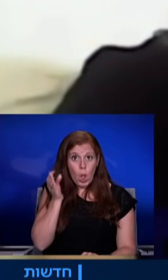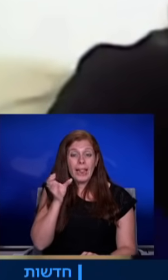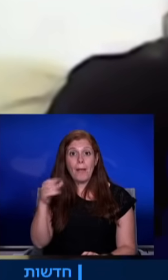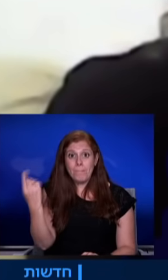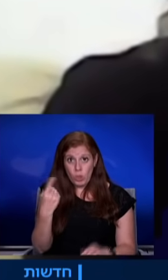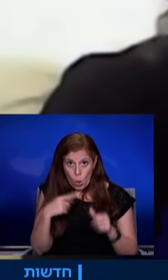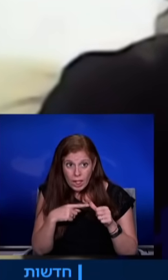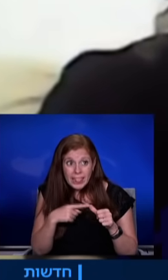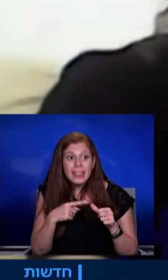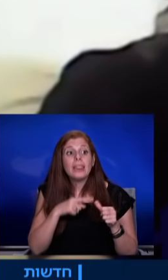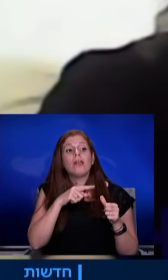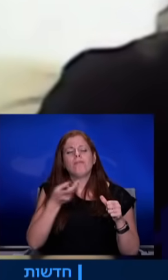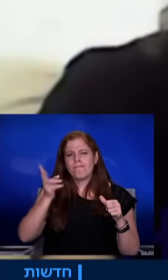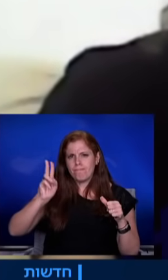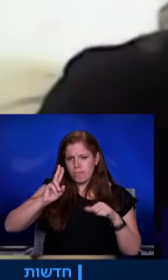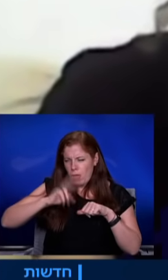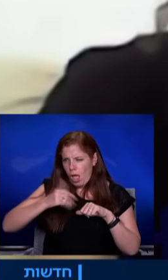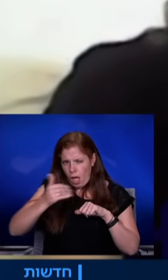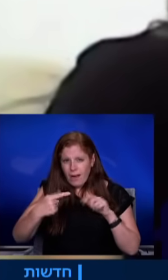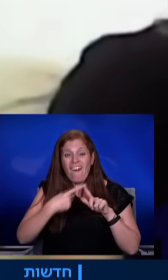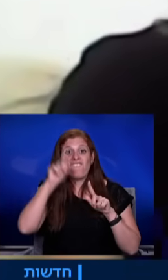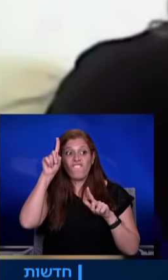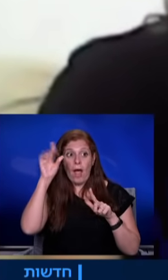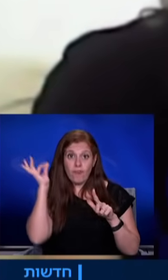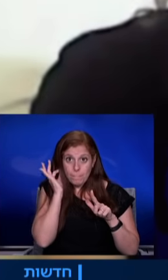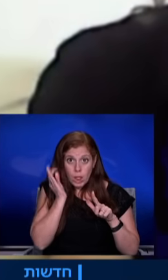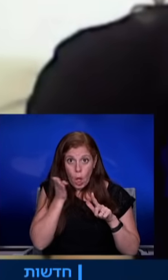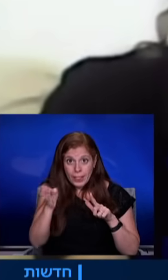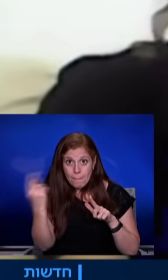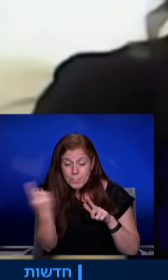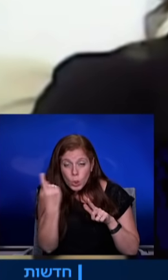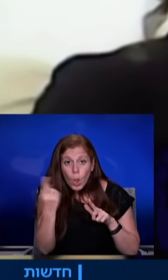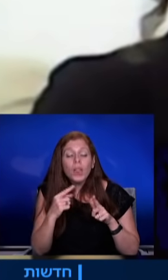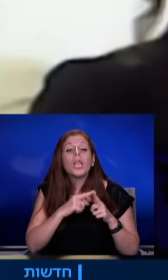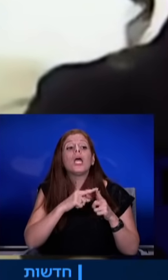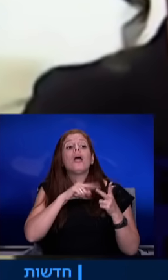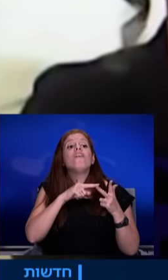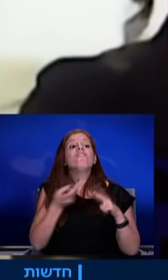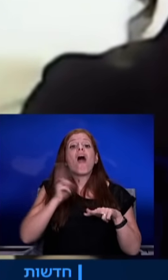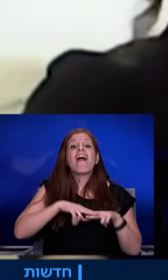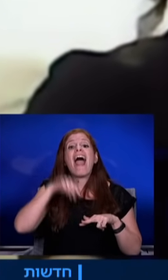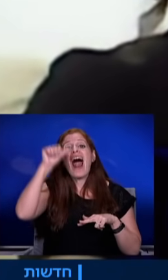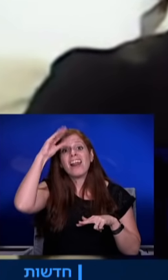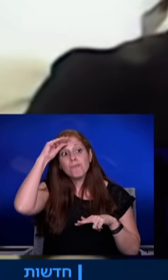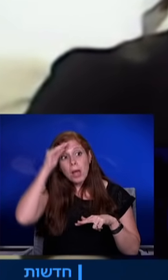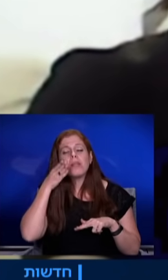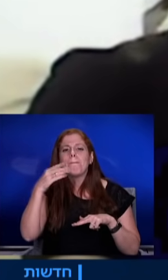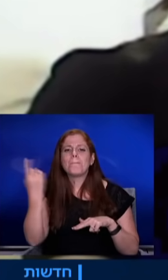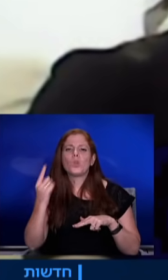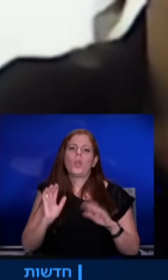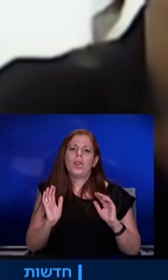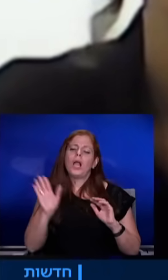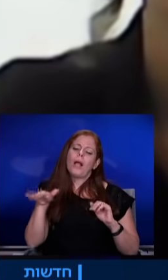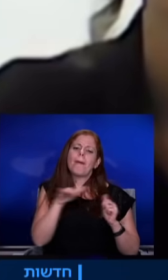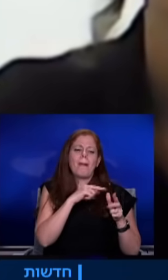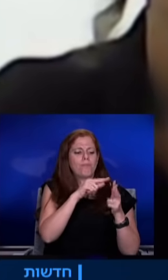לבידוד, אחרי זה בנות נכנסה לבידוד, ואחרי זה כיתה א' בנים